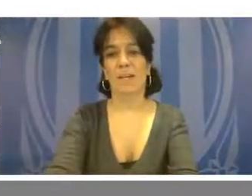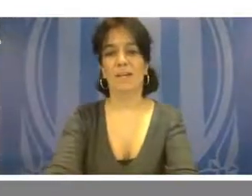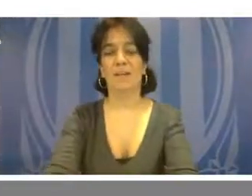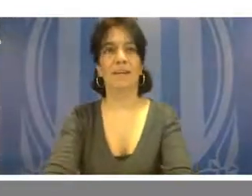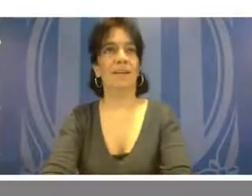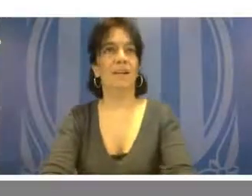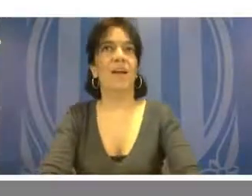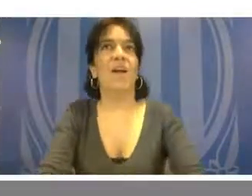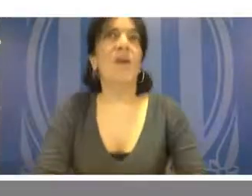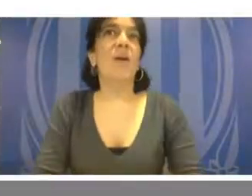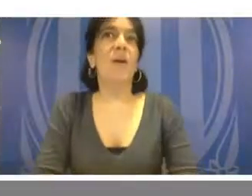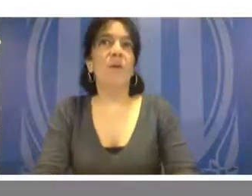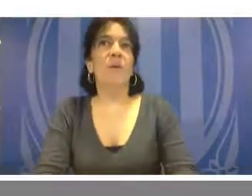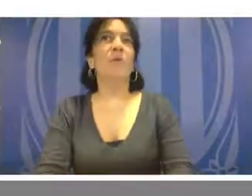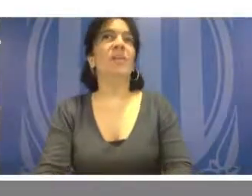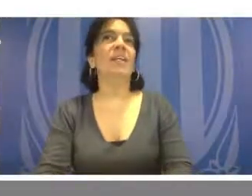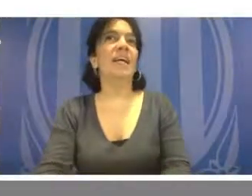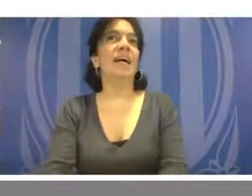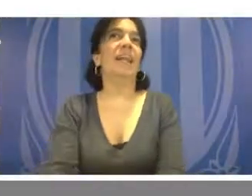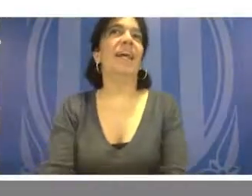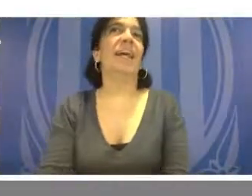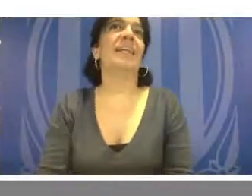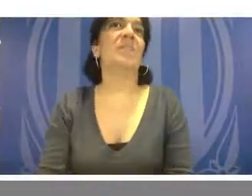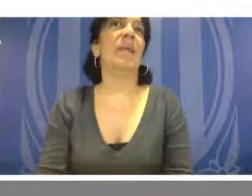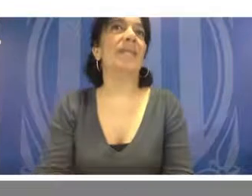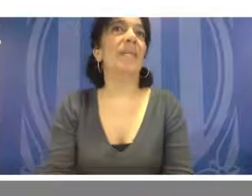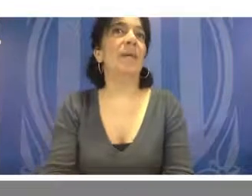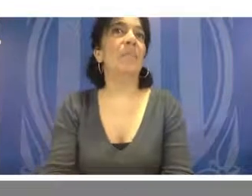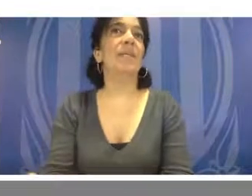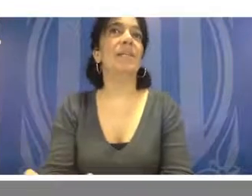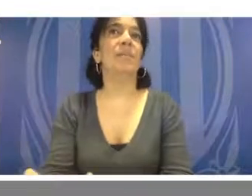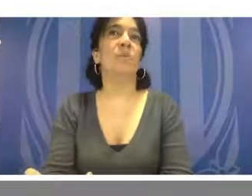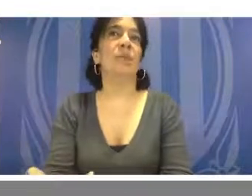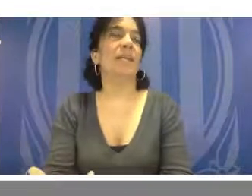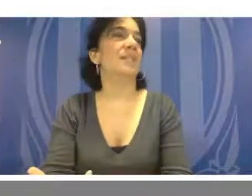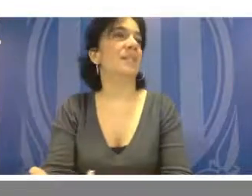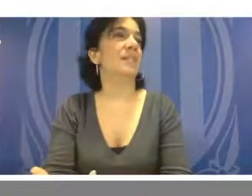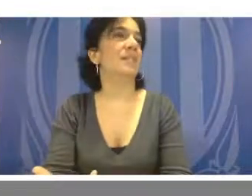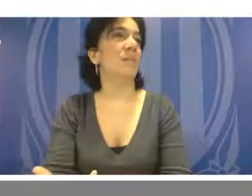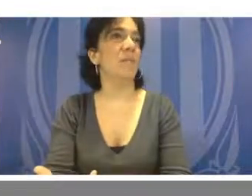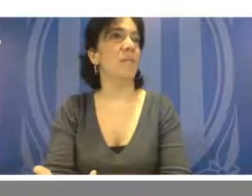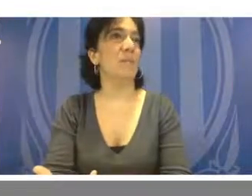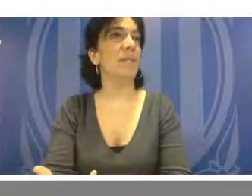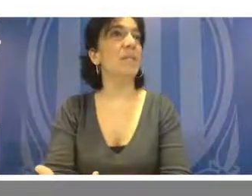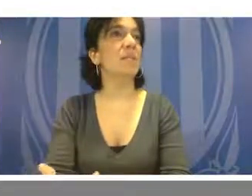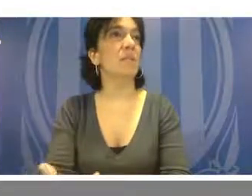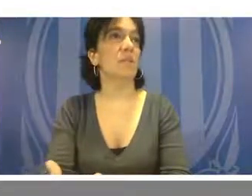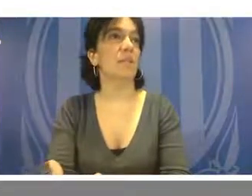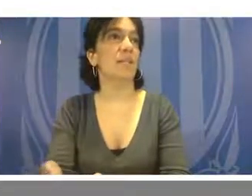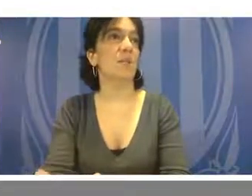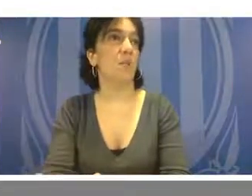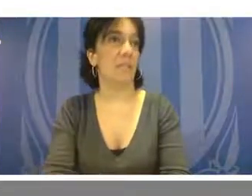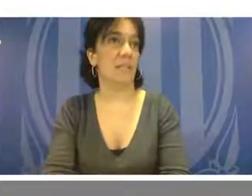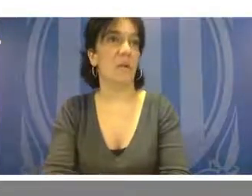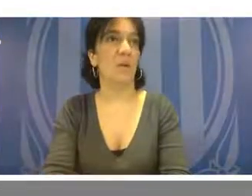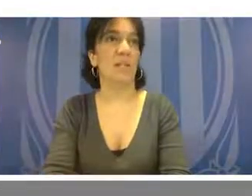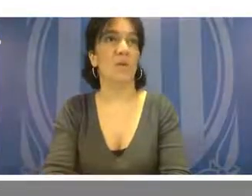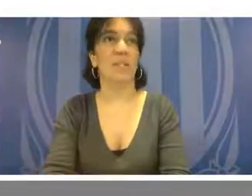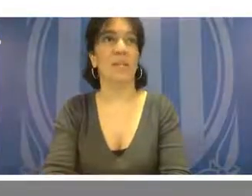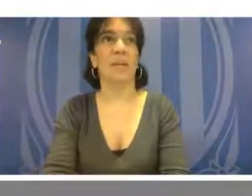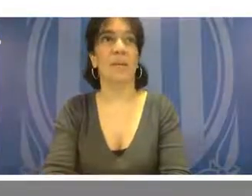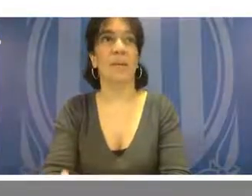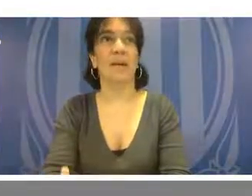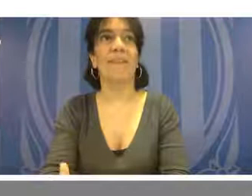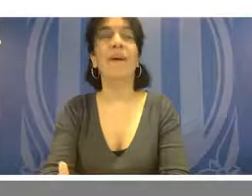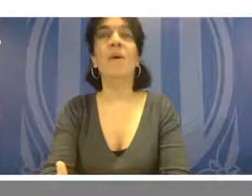Vale. Bon dia. El cas pràctic d'avui és sobre les xarxes Catalunya Experience. No sé si les coneixeu, les heu